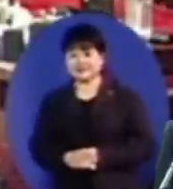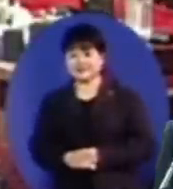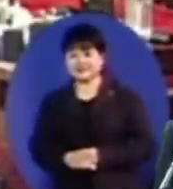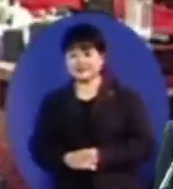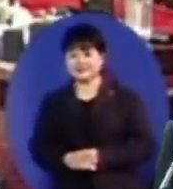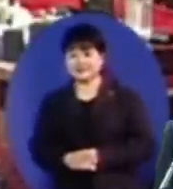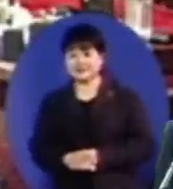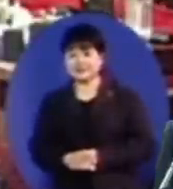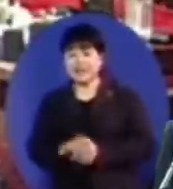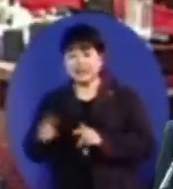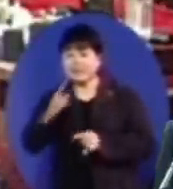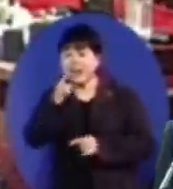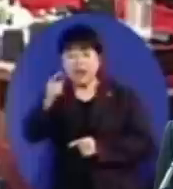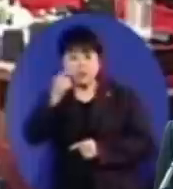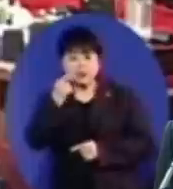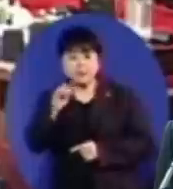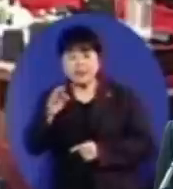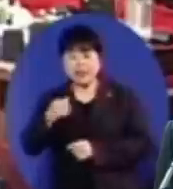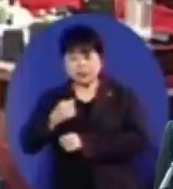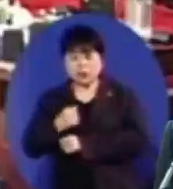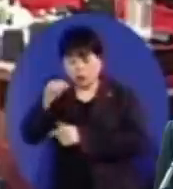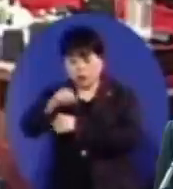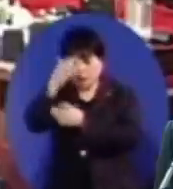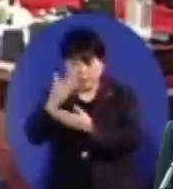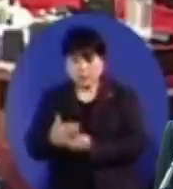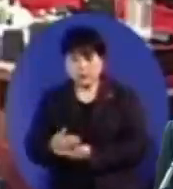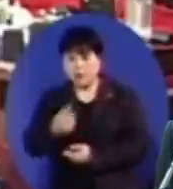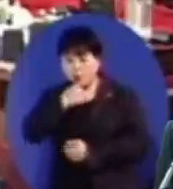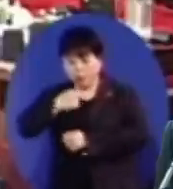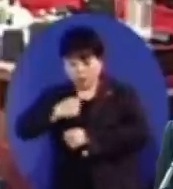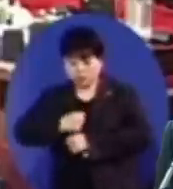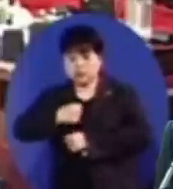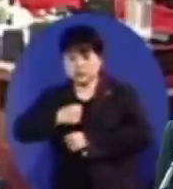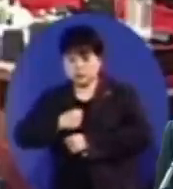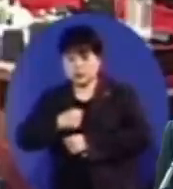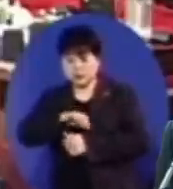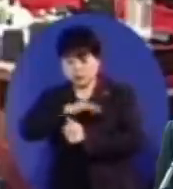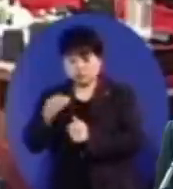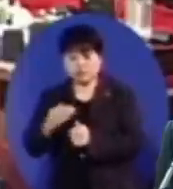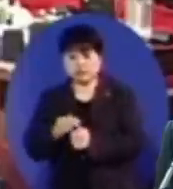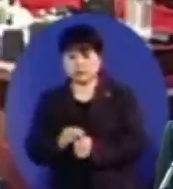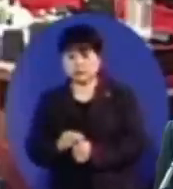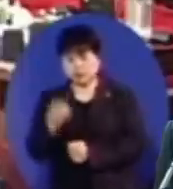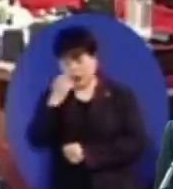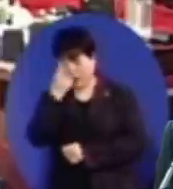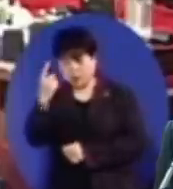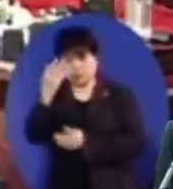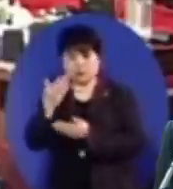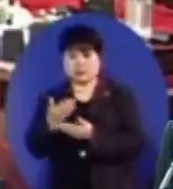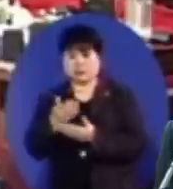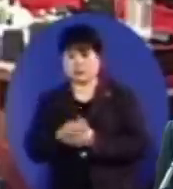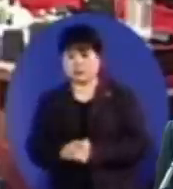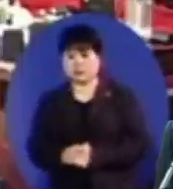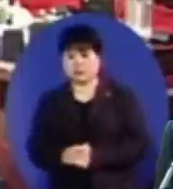부정할 수가 없습니다. 빌라도의 허락을 받아 로마 군인들로 무덤을 7통까지 지켰습니다.